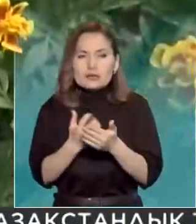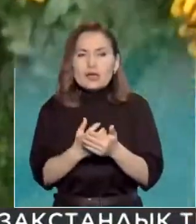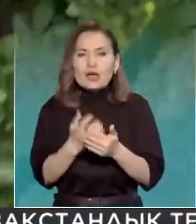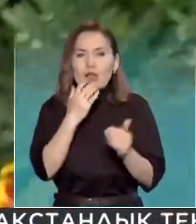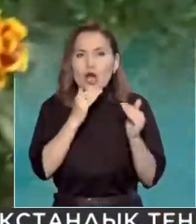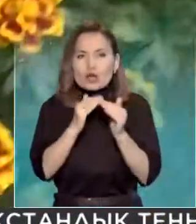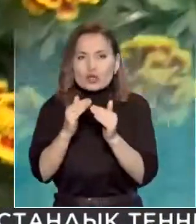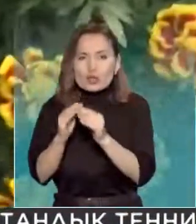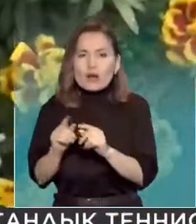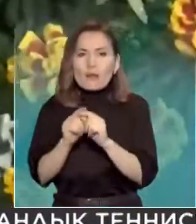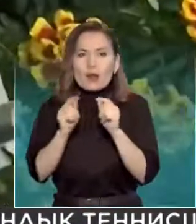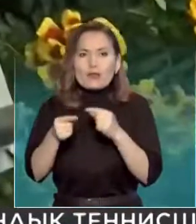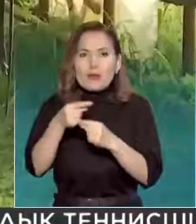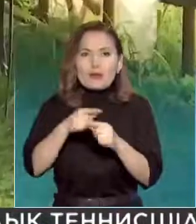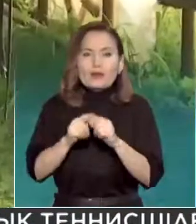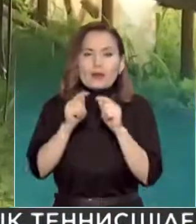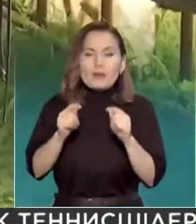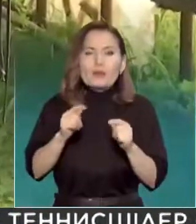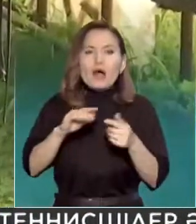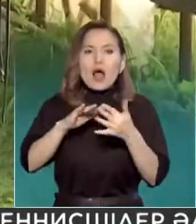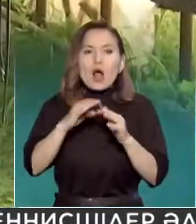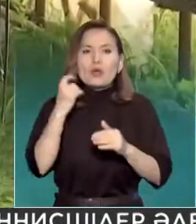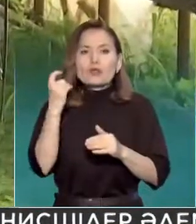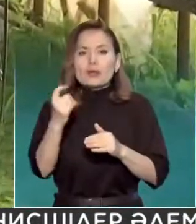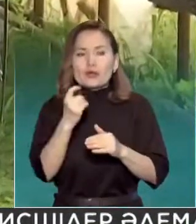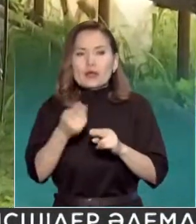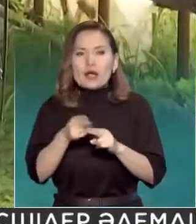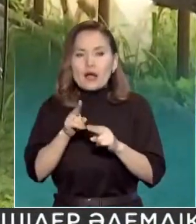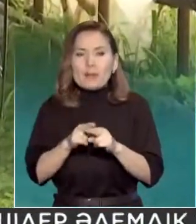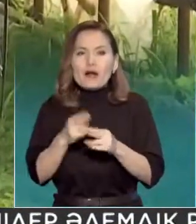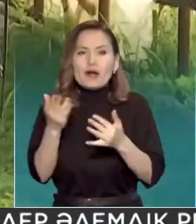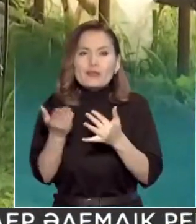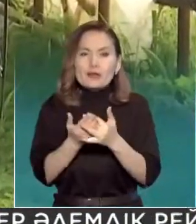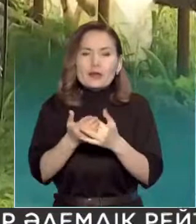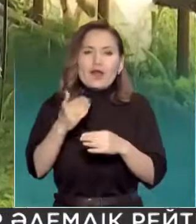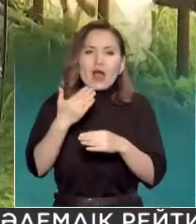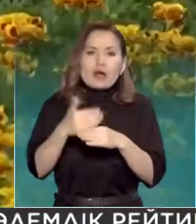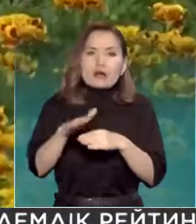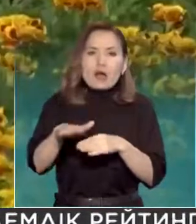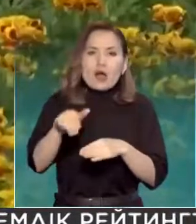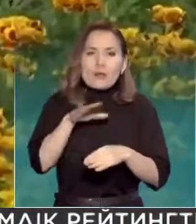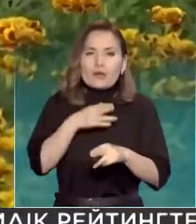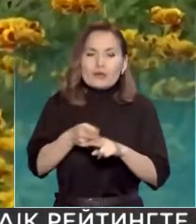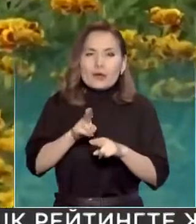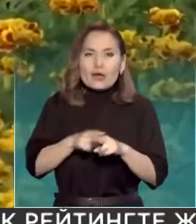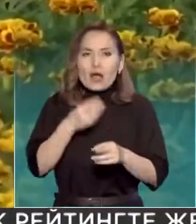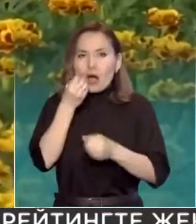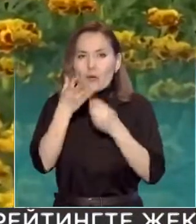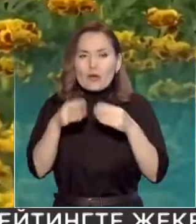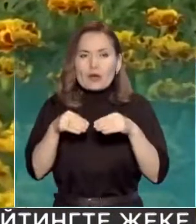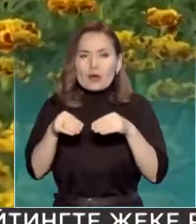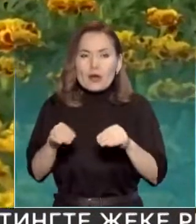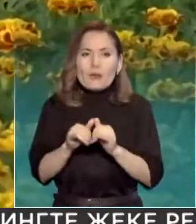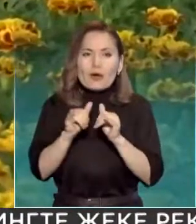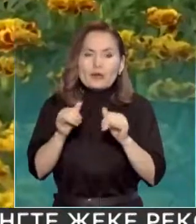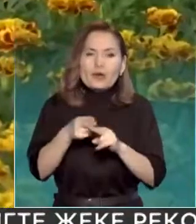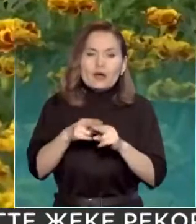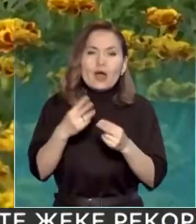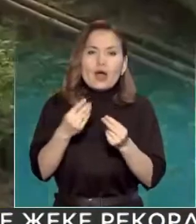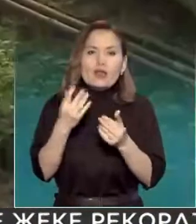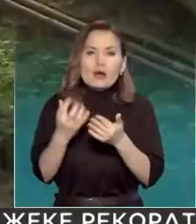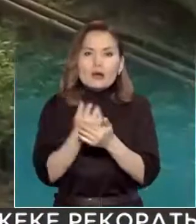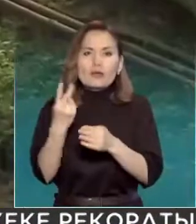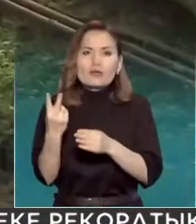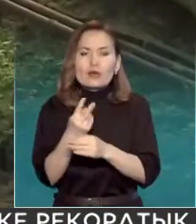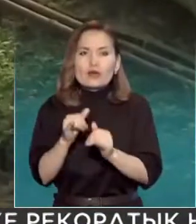істейді. Кәсіпкер өткен жылы ауыл шаруашылығын қолдау қорынан жеңілдетілген несие алған. Содан бері гүл көшеттерінің түрін көбейтіп табысы еселене